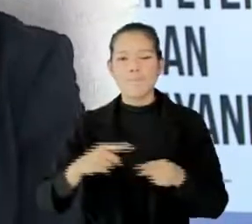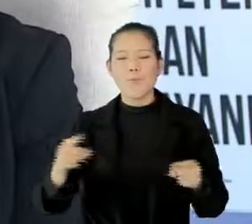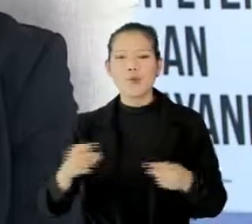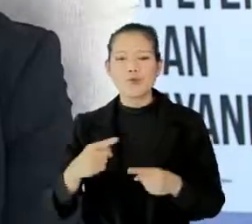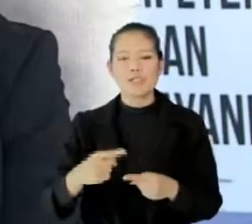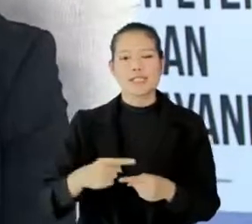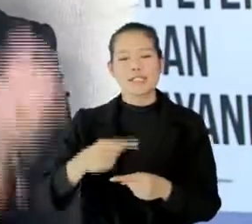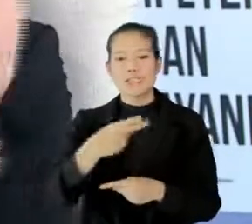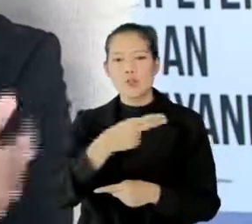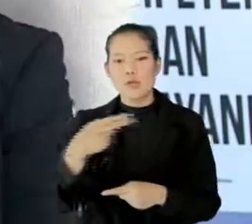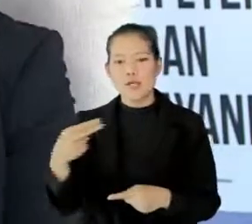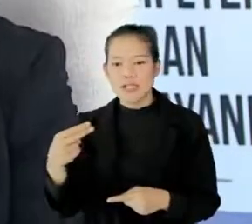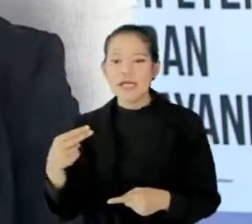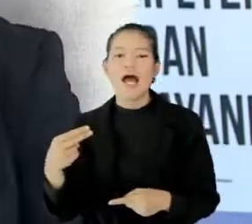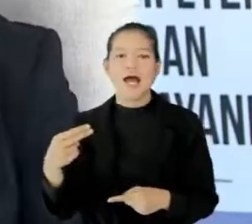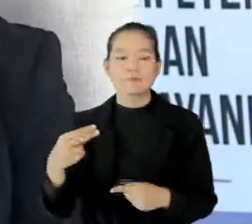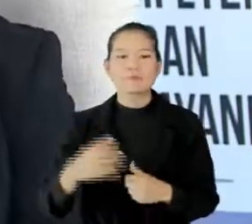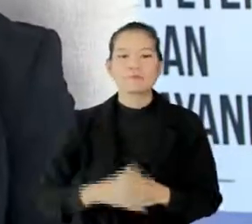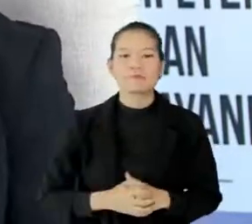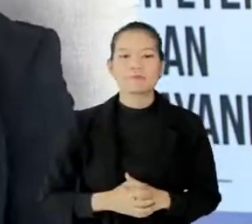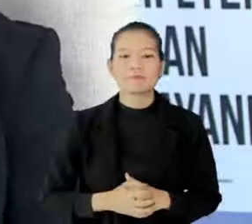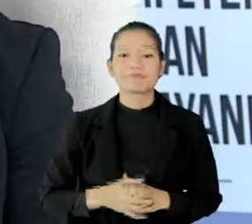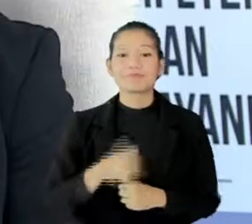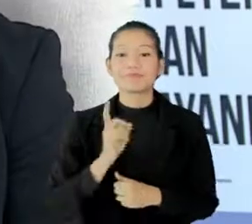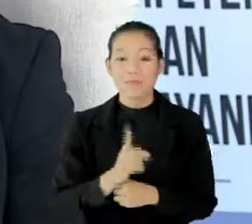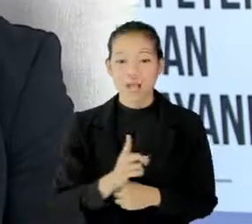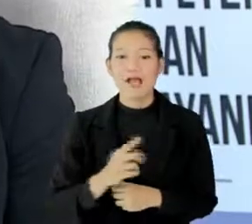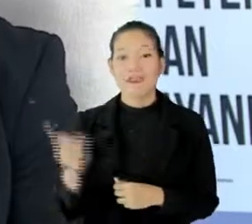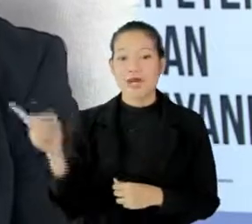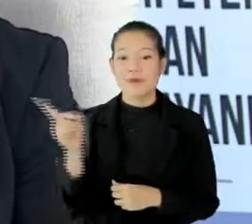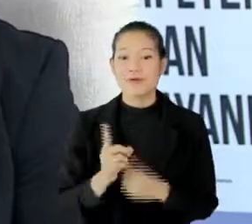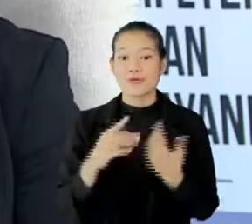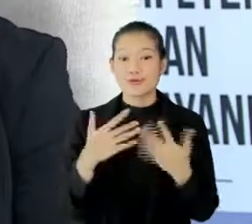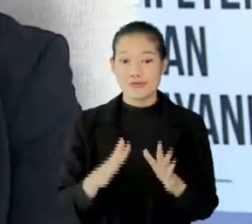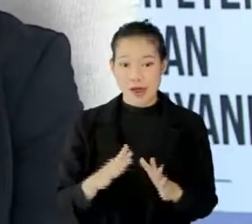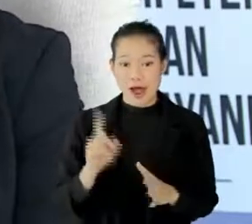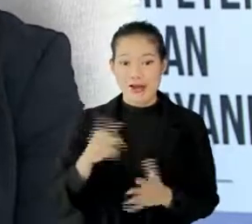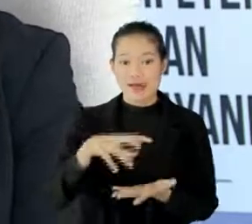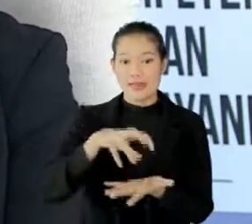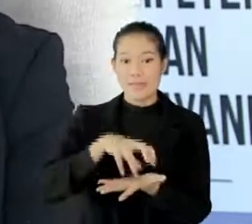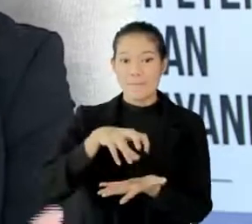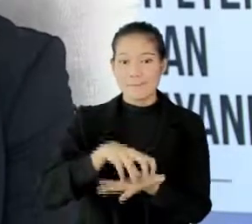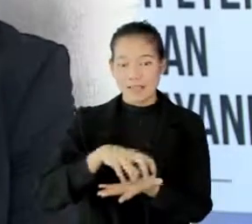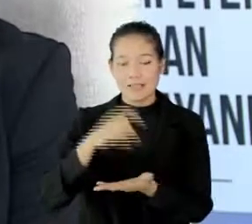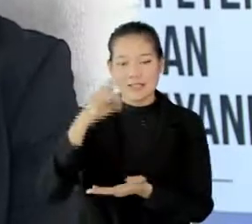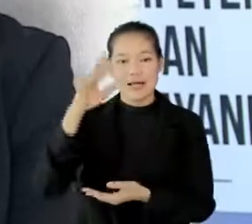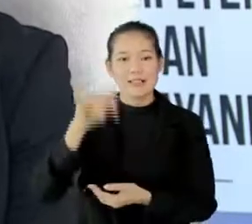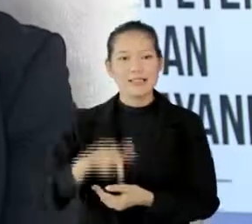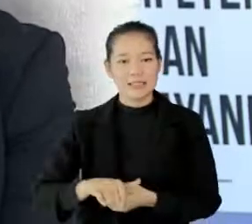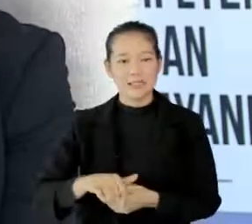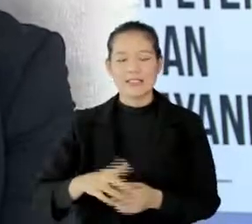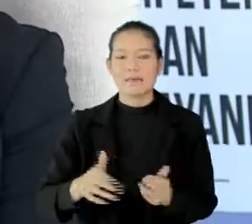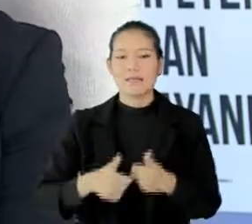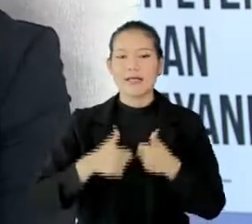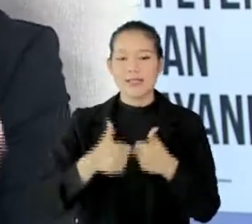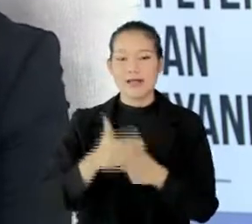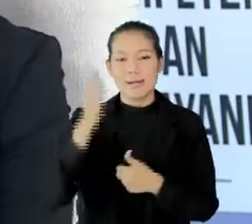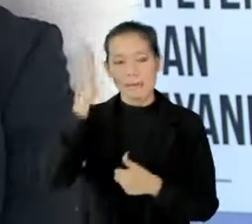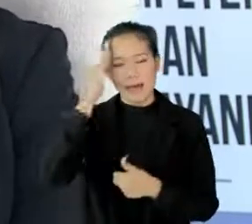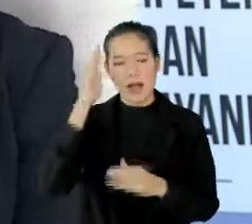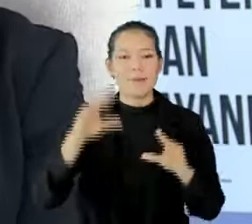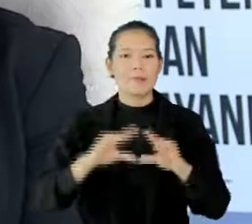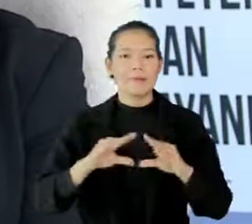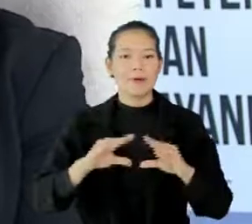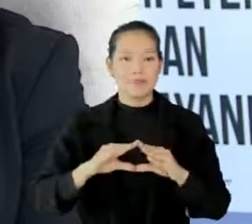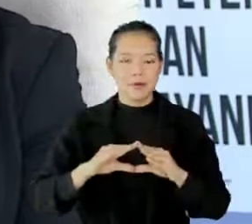tanah air dan legenda pop tanah air juga. Nah, telah bersama saya di studio siang hari ini spesial Kepala Badan